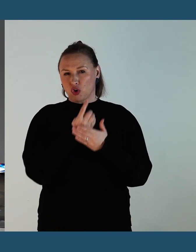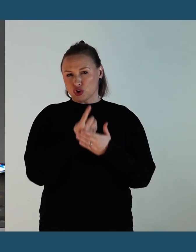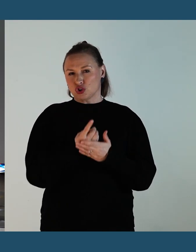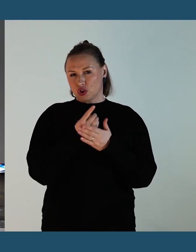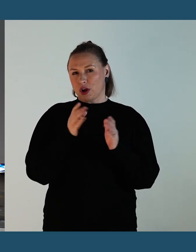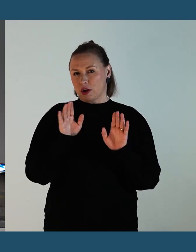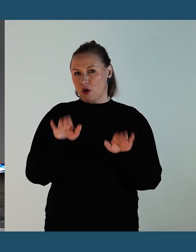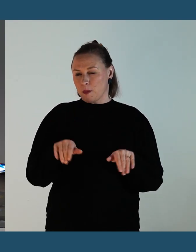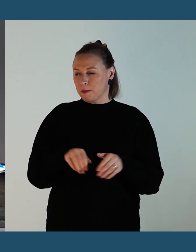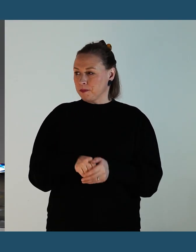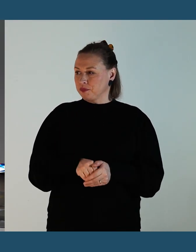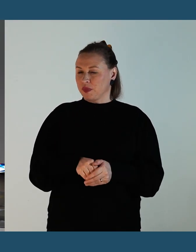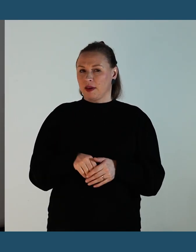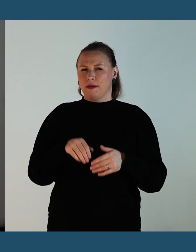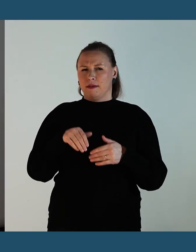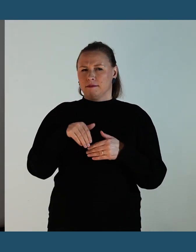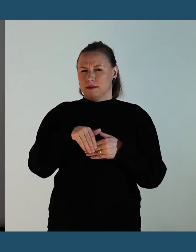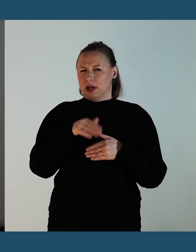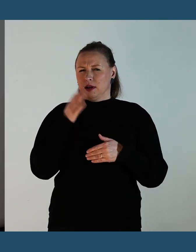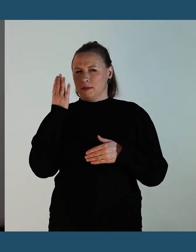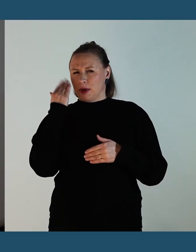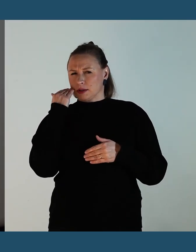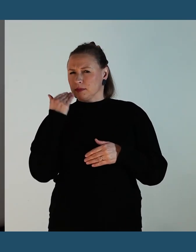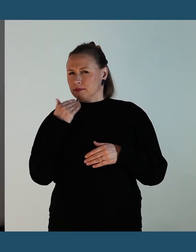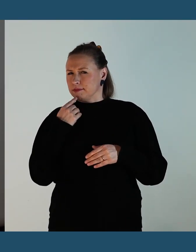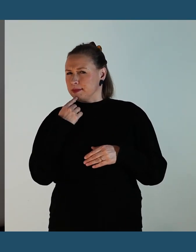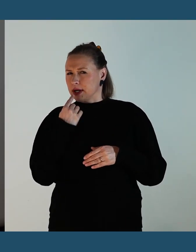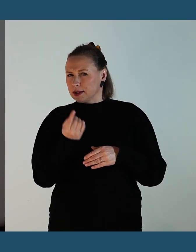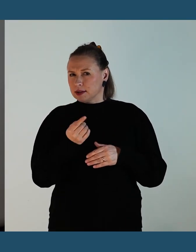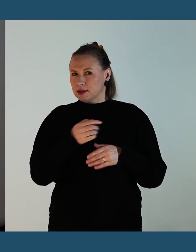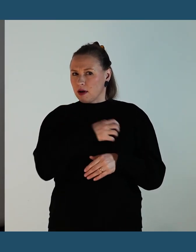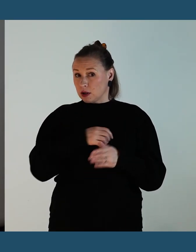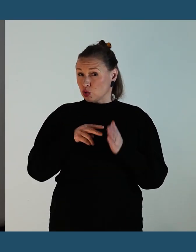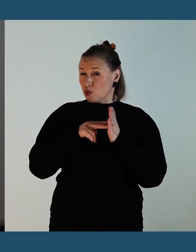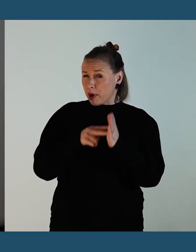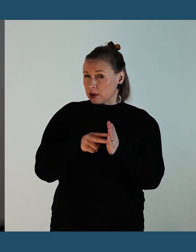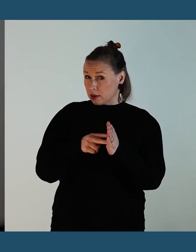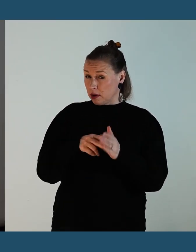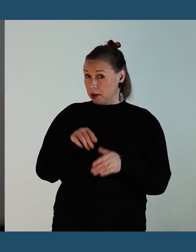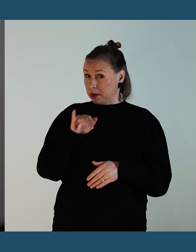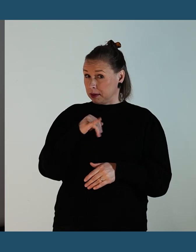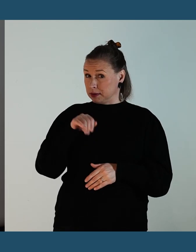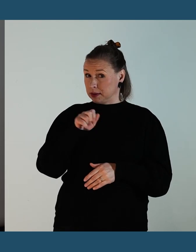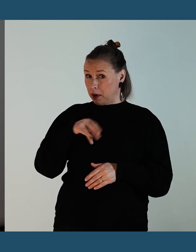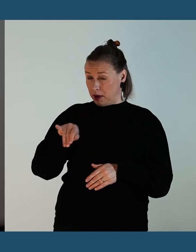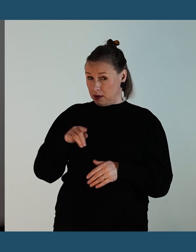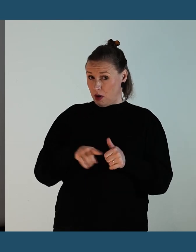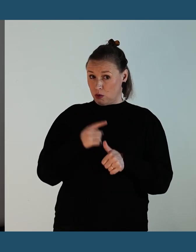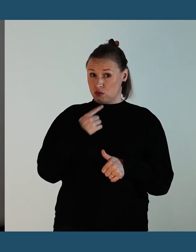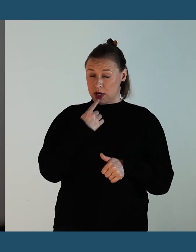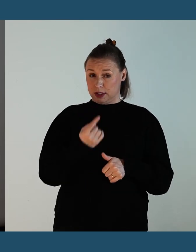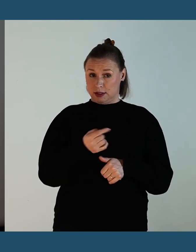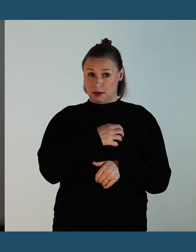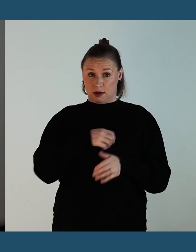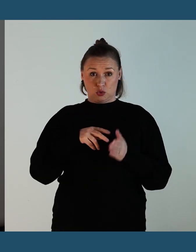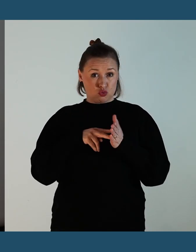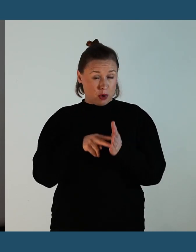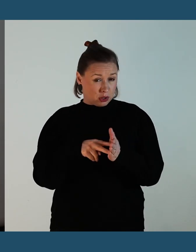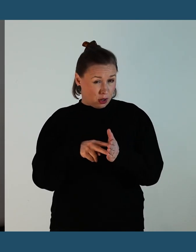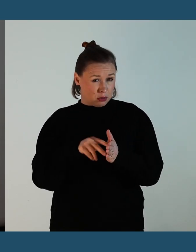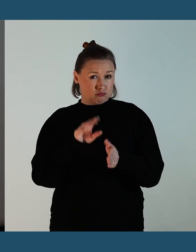tähän vielä, mainitsit ne jotkut harrastusmatkat, ehkä tuossa sun Jani mainitsi tuossa alussa, niin se myös, että me